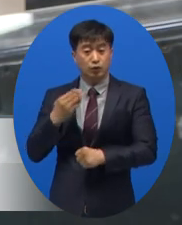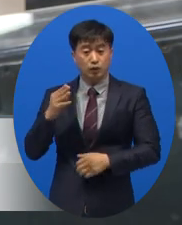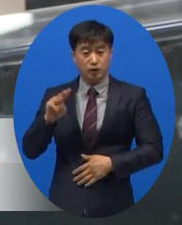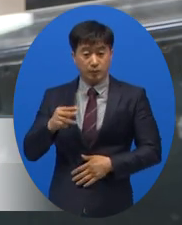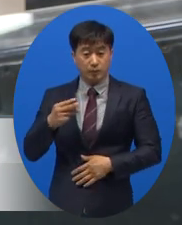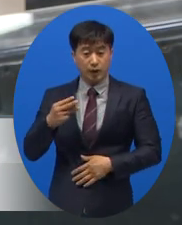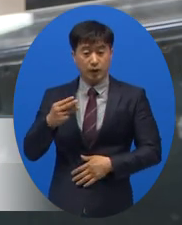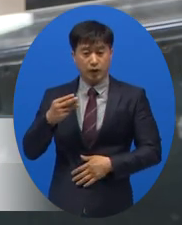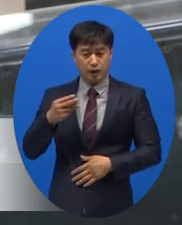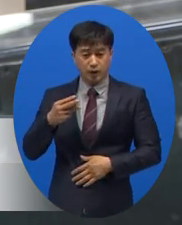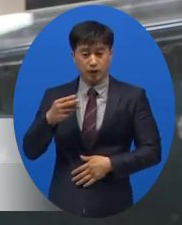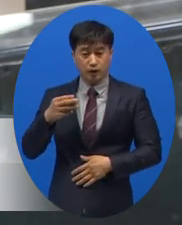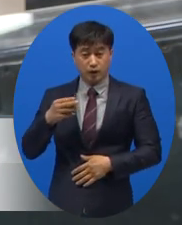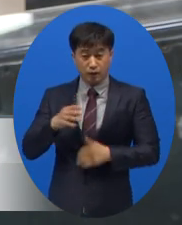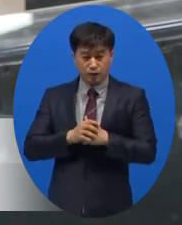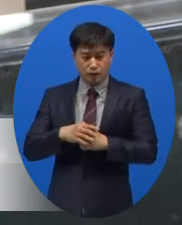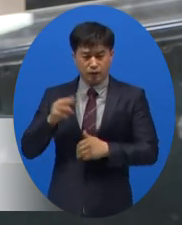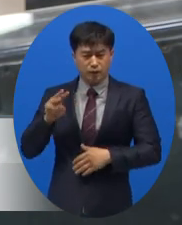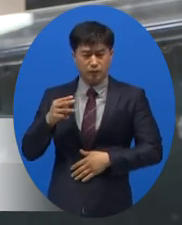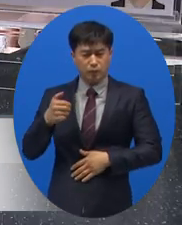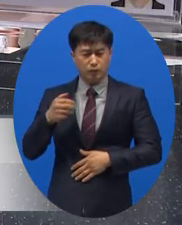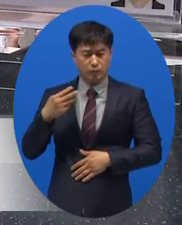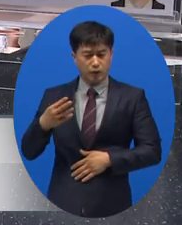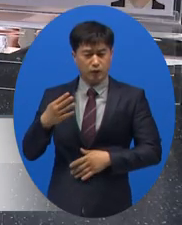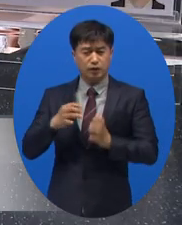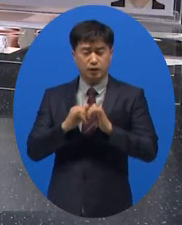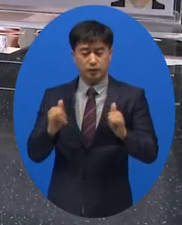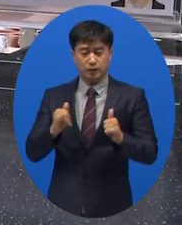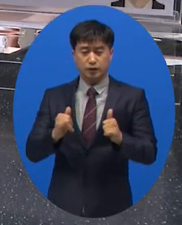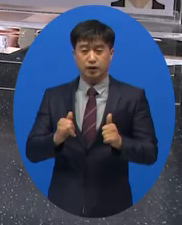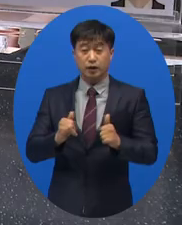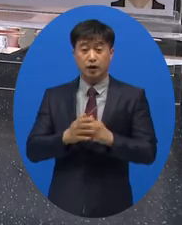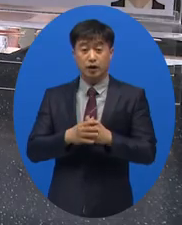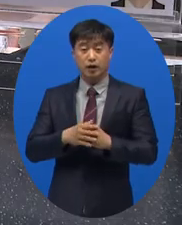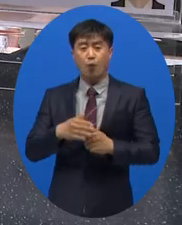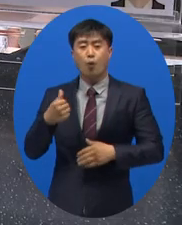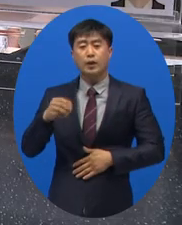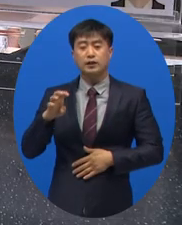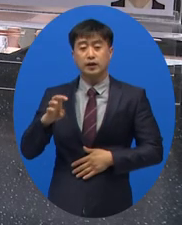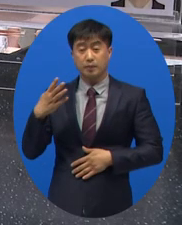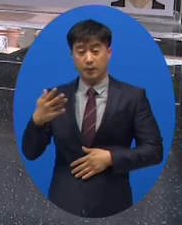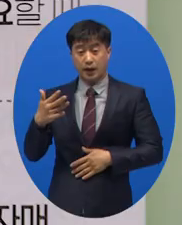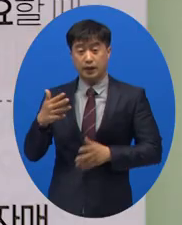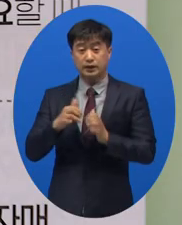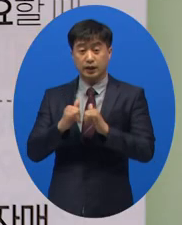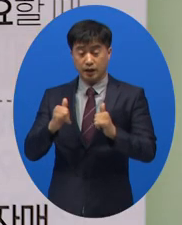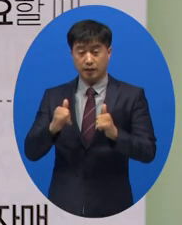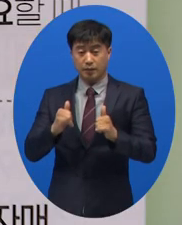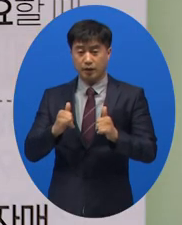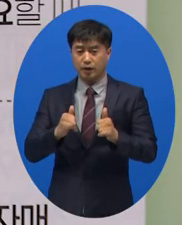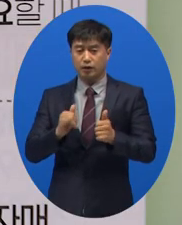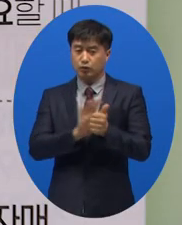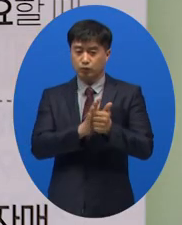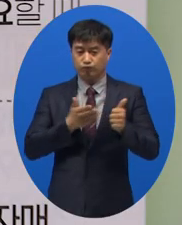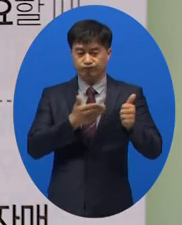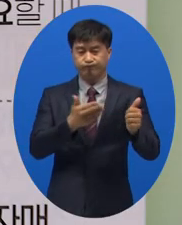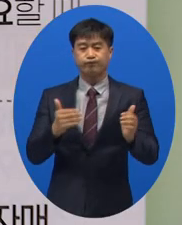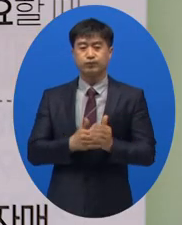343명의 긴급돌봄 지원단이 도내 사회복지시설 이용자와 도민 등 548명에게 서비스를